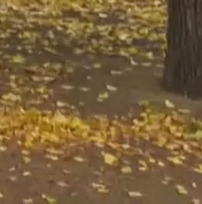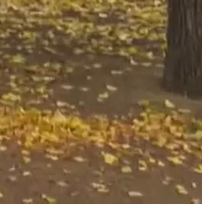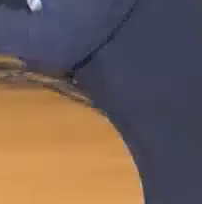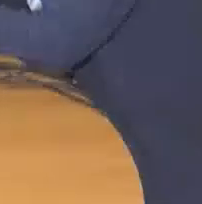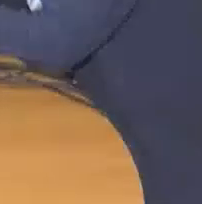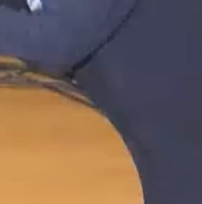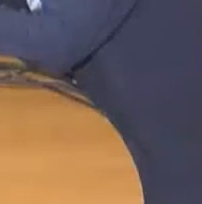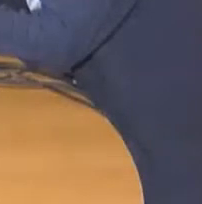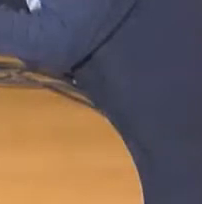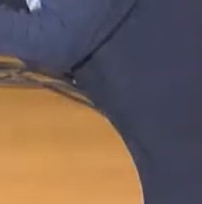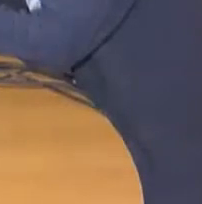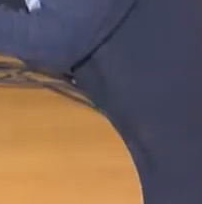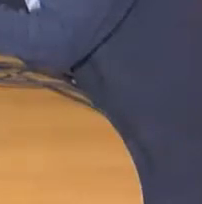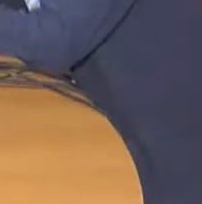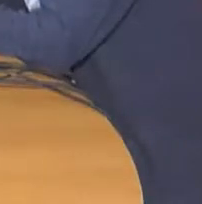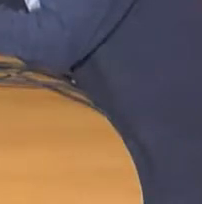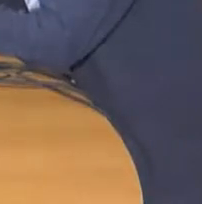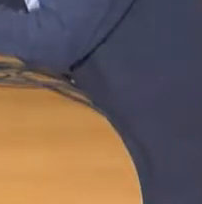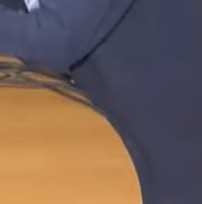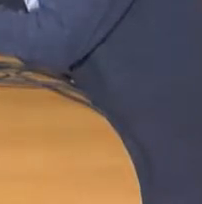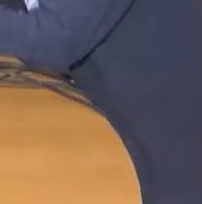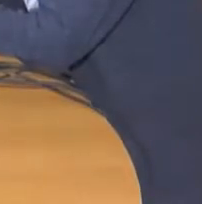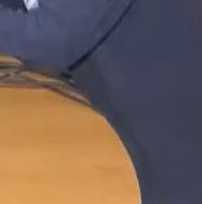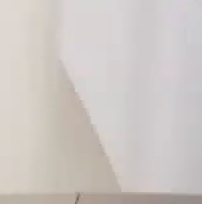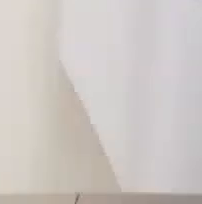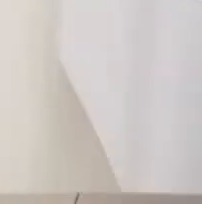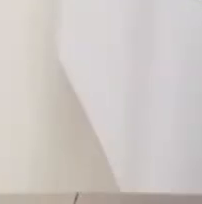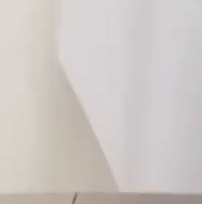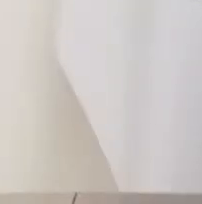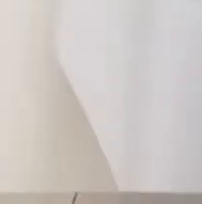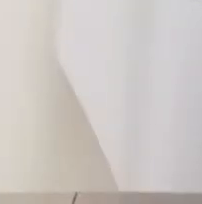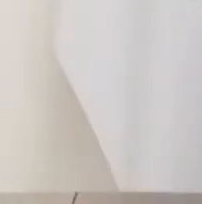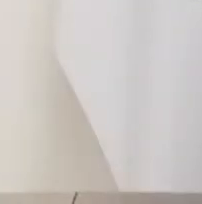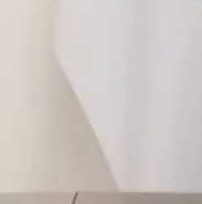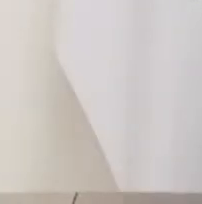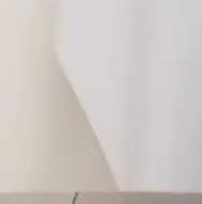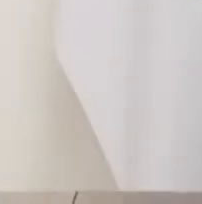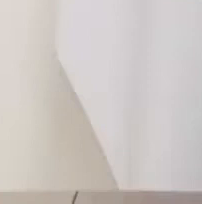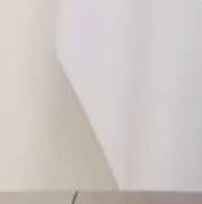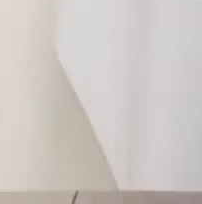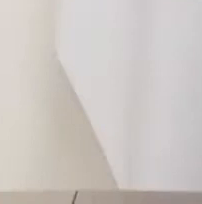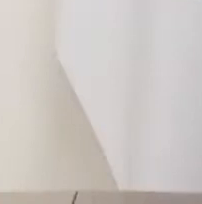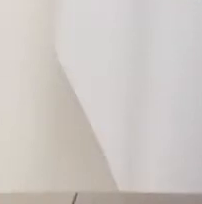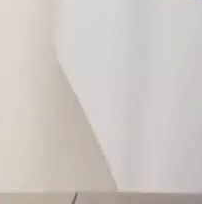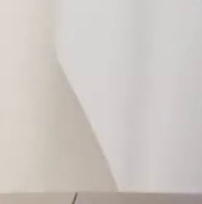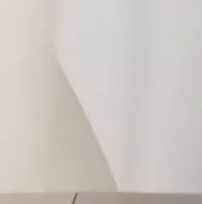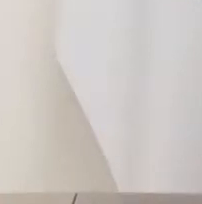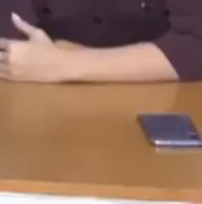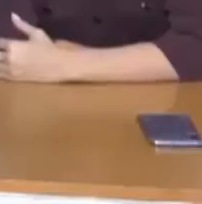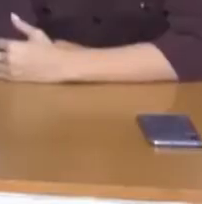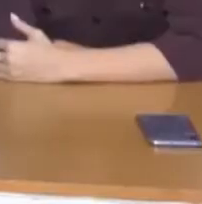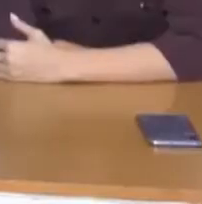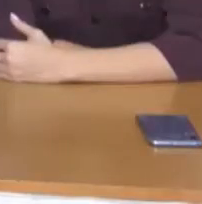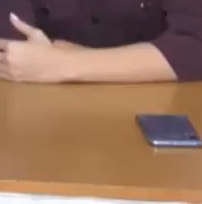За истекший период 2021 года в Восточно-Казахстанской области выявлено более 80 коррупционных правонарушений, в том числе